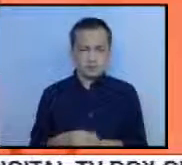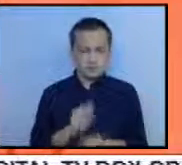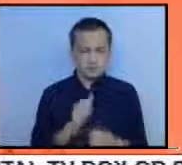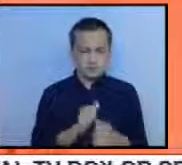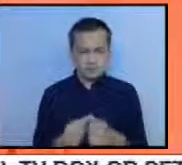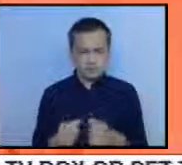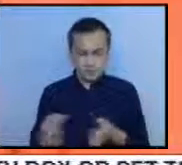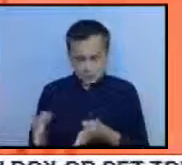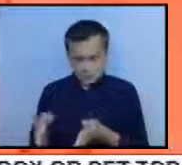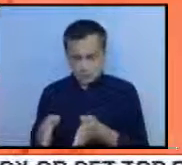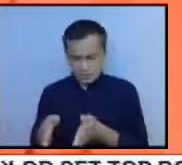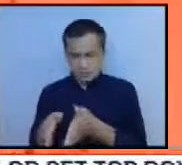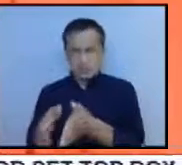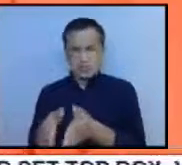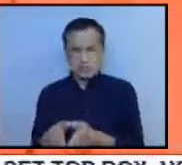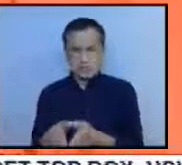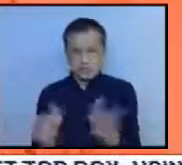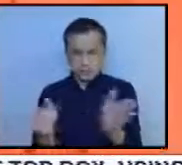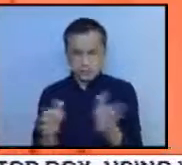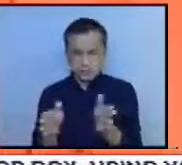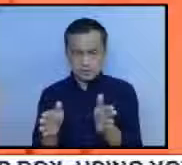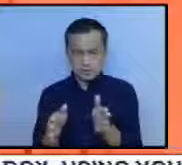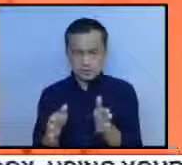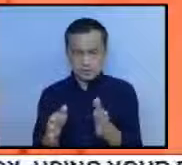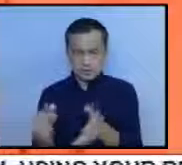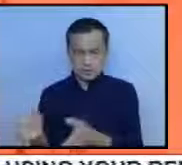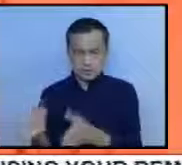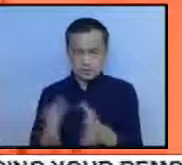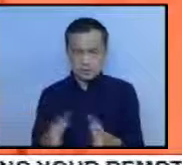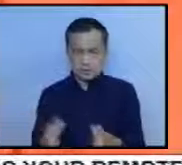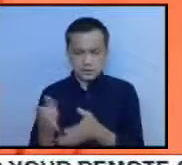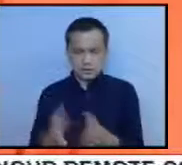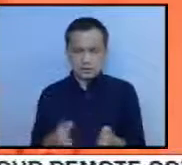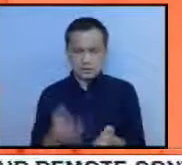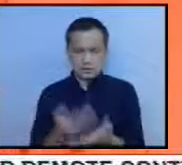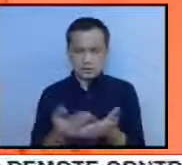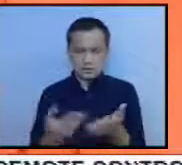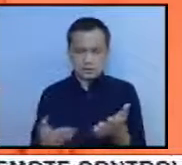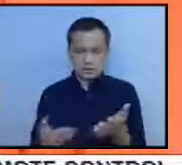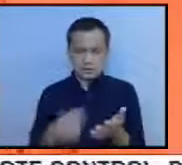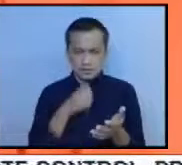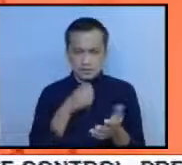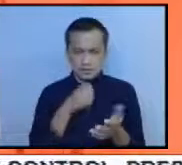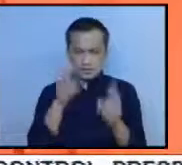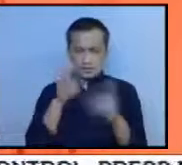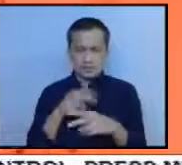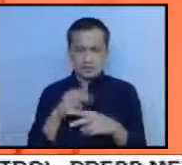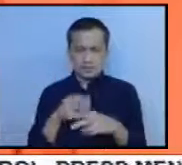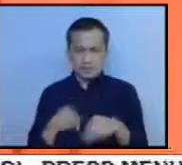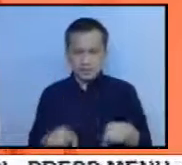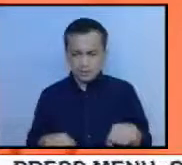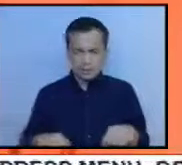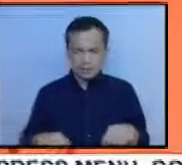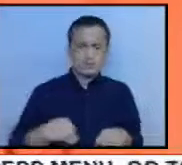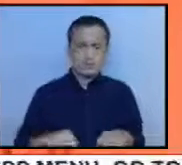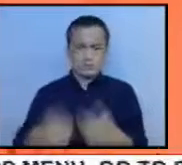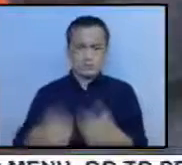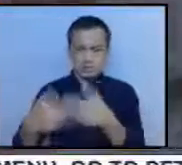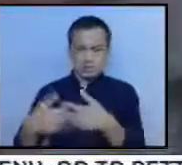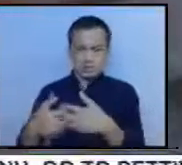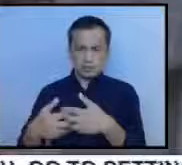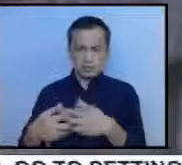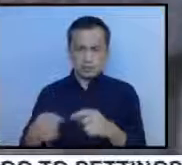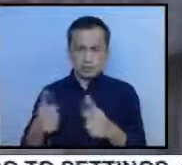lang, makipot lang po, tapos nagbababa po sila ng gamit. Tapos di ko po naman sinasadyang na sagi yung washing machine. Tapos bigla na lang po ang